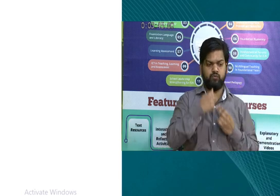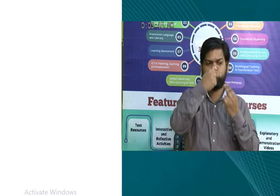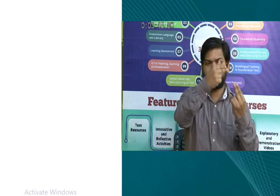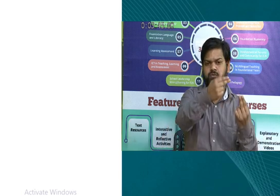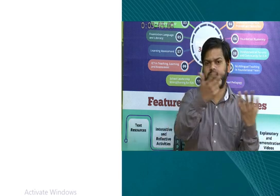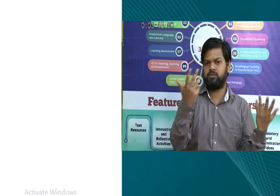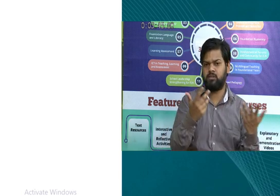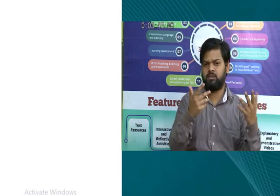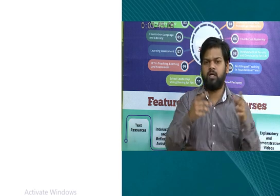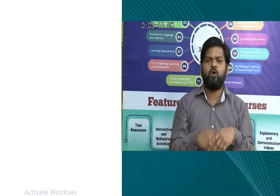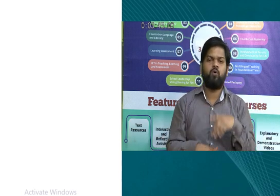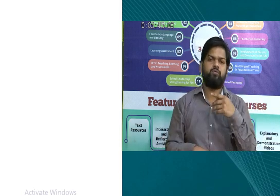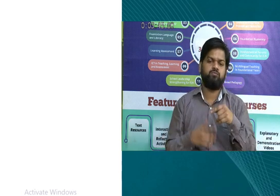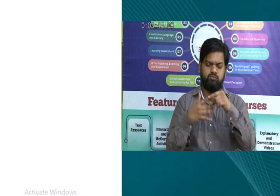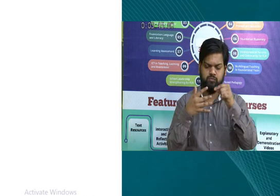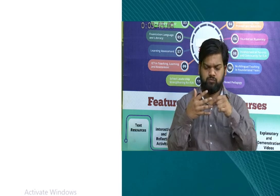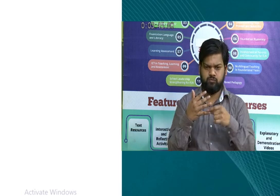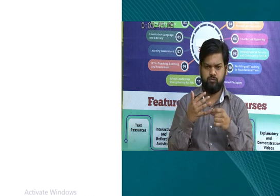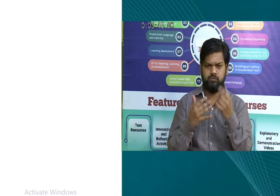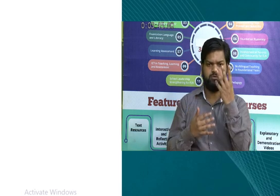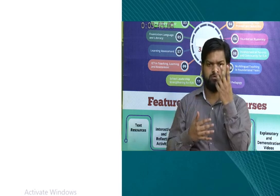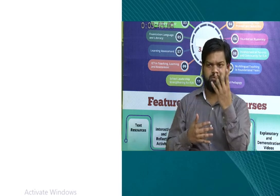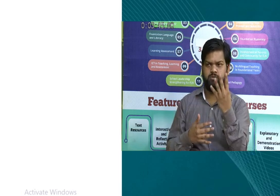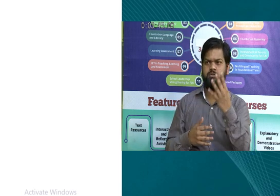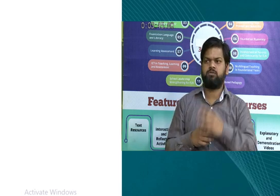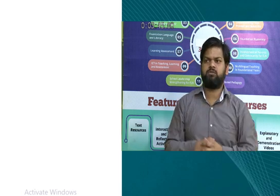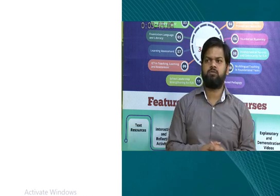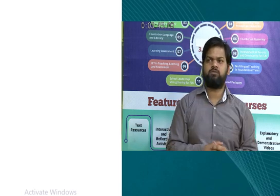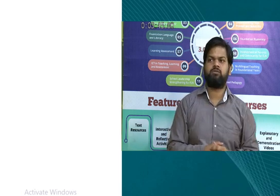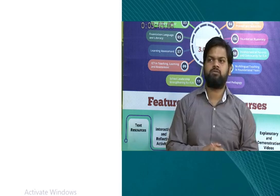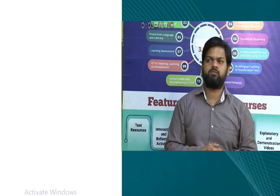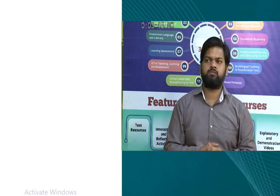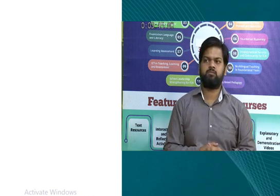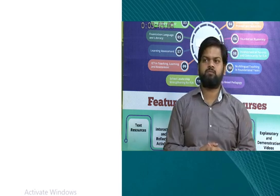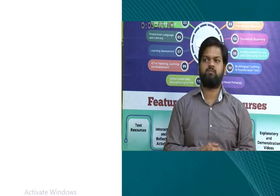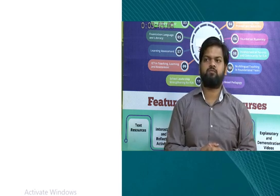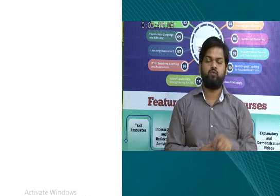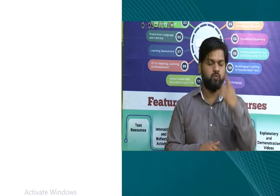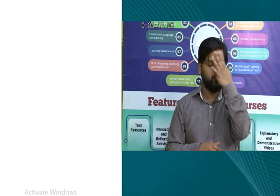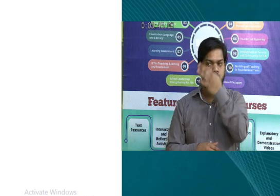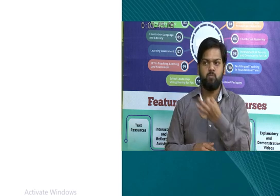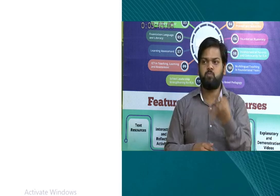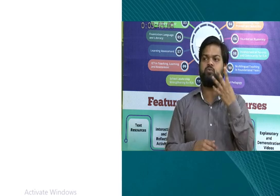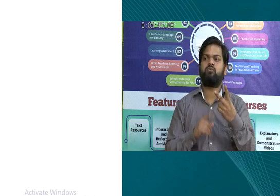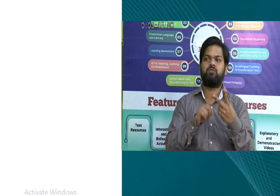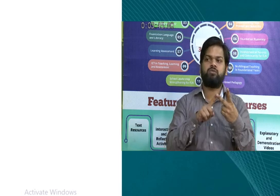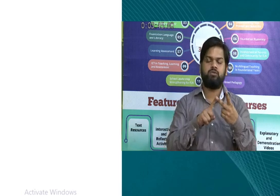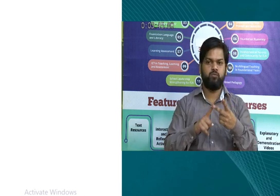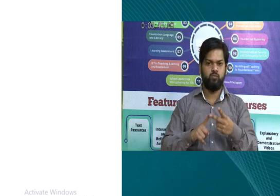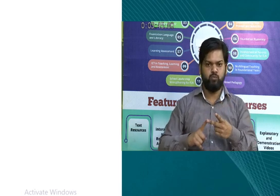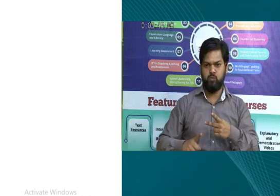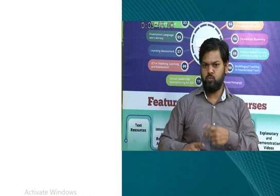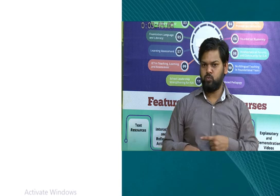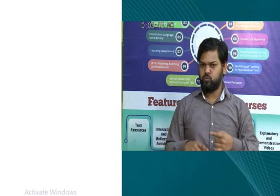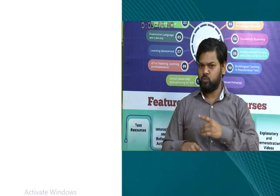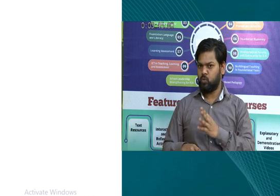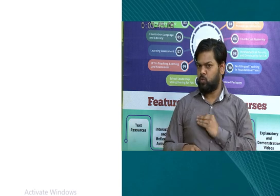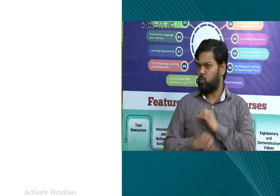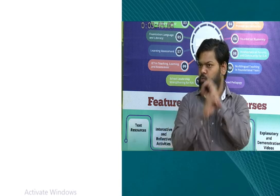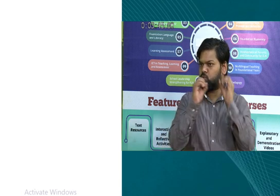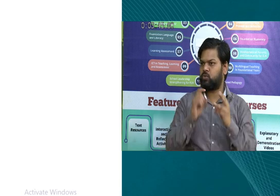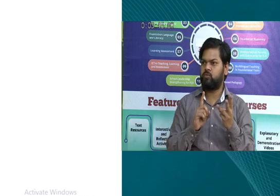वह बहुत सुंदर थी का वह बहुत निर्धार्थी ग वह बेहद संवेदनशील थी घुप्रोक्त सभी सही